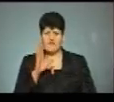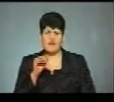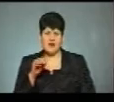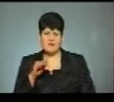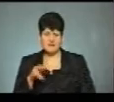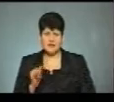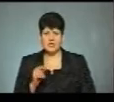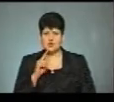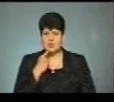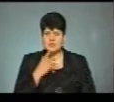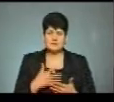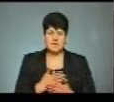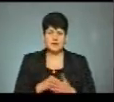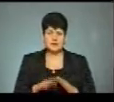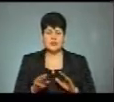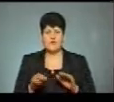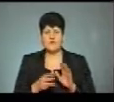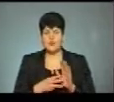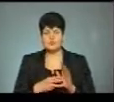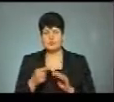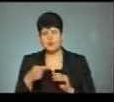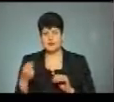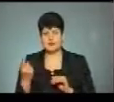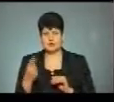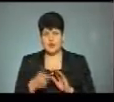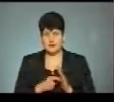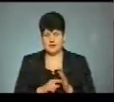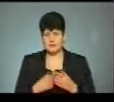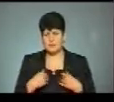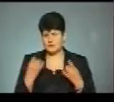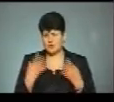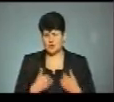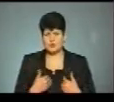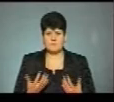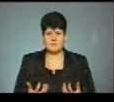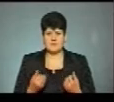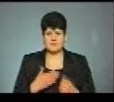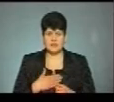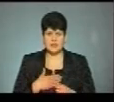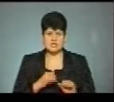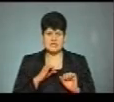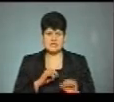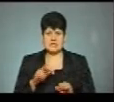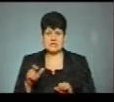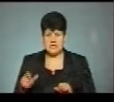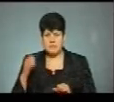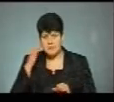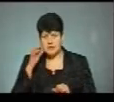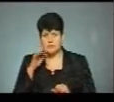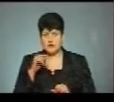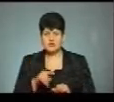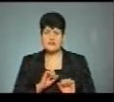цукерки збирали учні 8-11 класів. Ми просто хочемо підтримати наших захисників, пам'ятаємо про те,